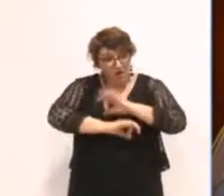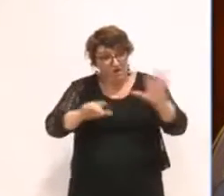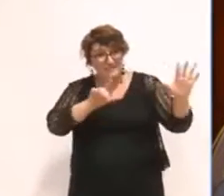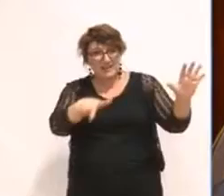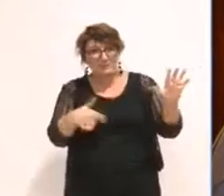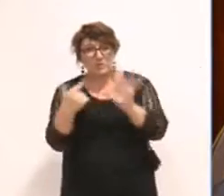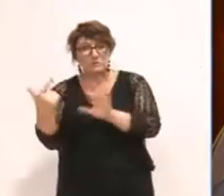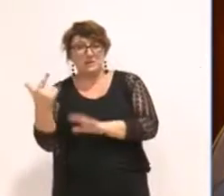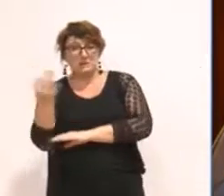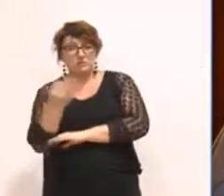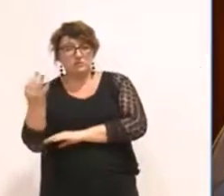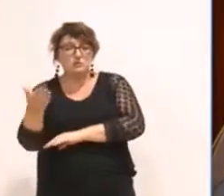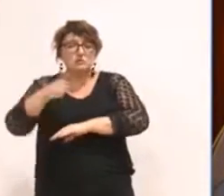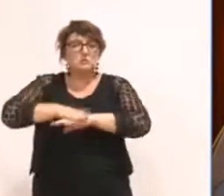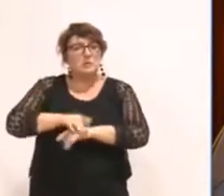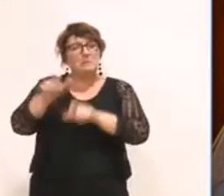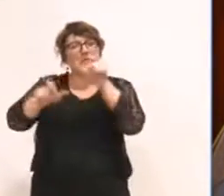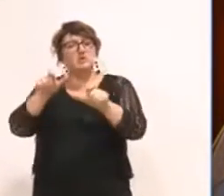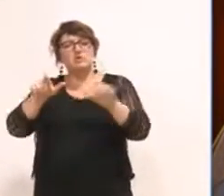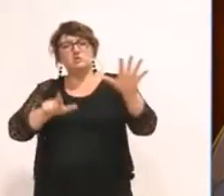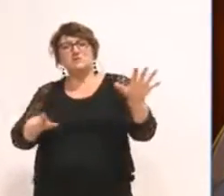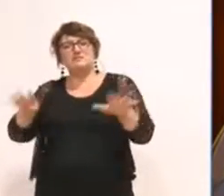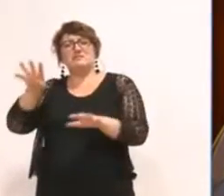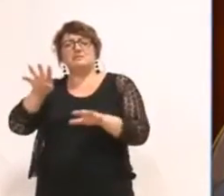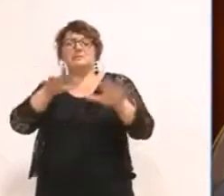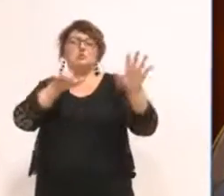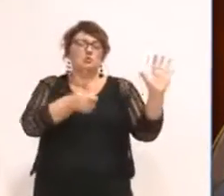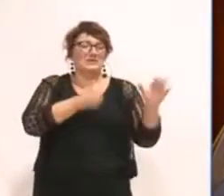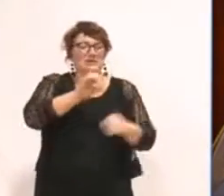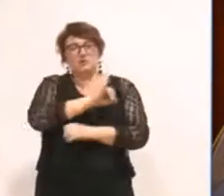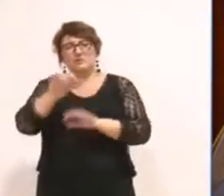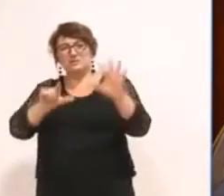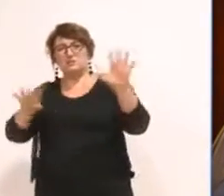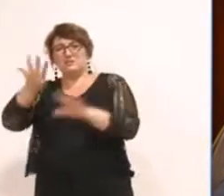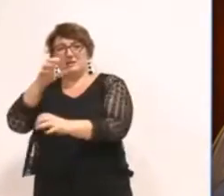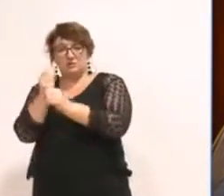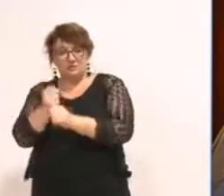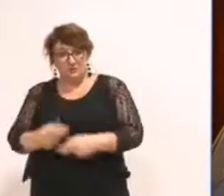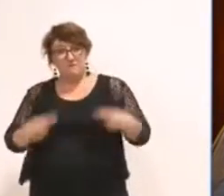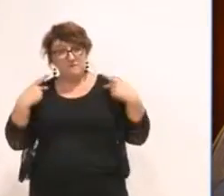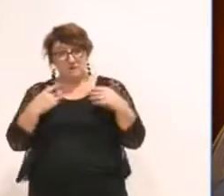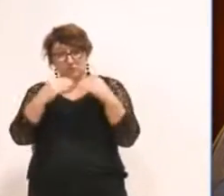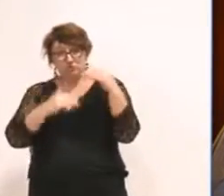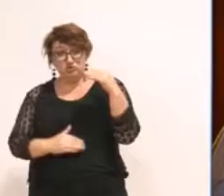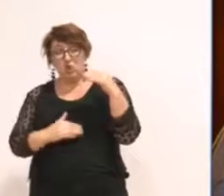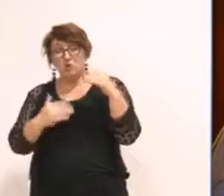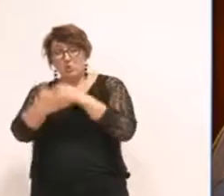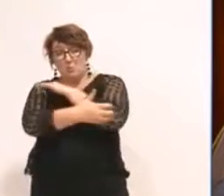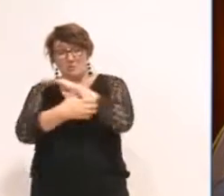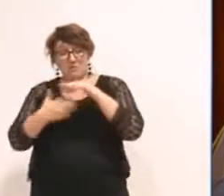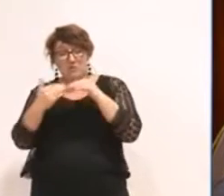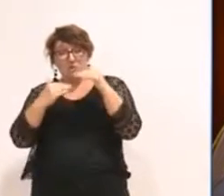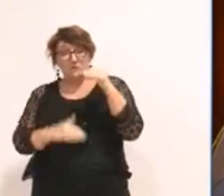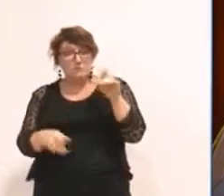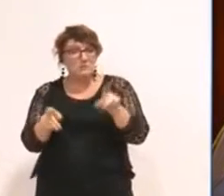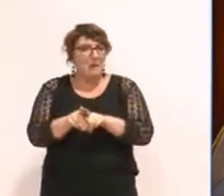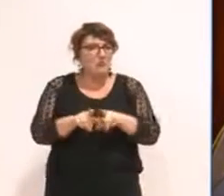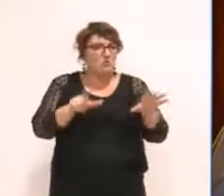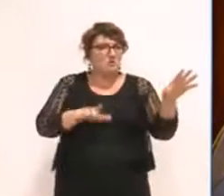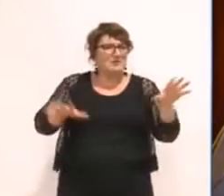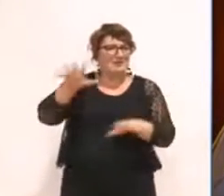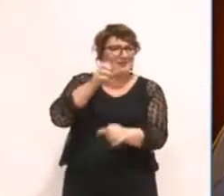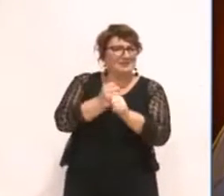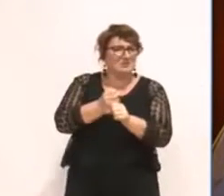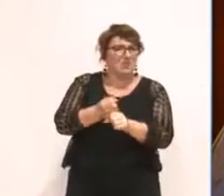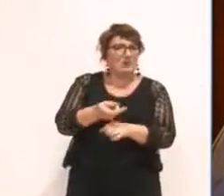7,7% des 60-74 ans vivent sous le seuil de pauvreté, tout comme 8,5% des 75 ans et plus. Et